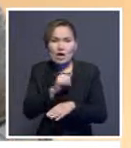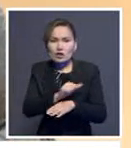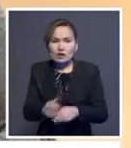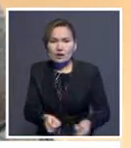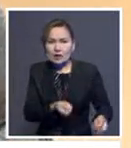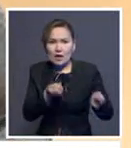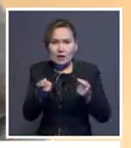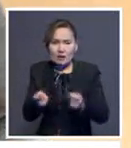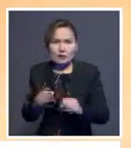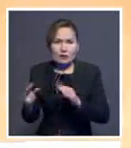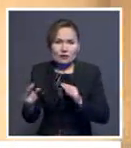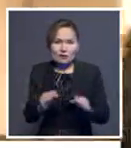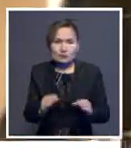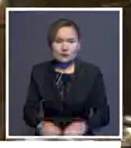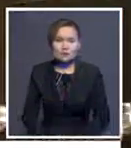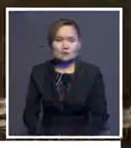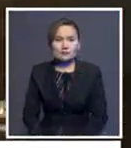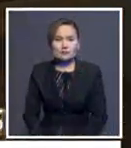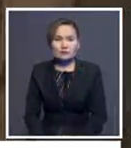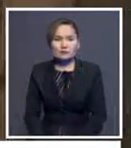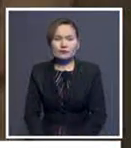алуға мәжбүр.